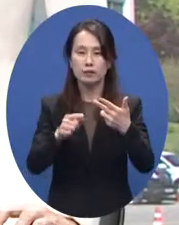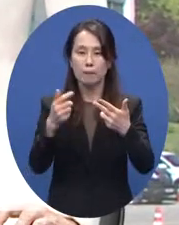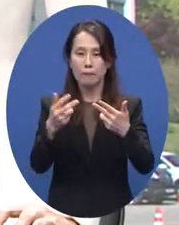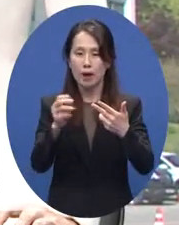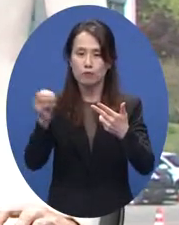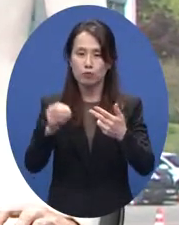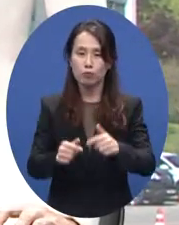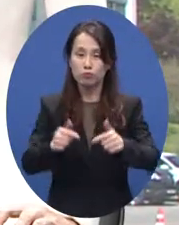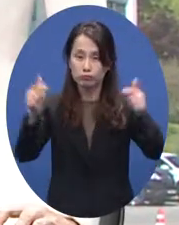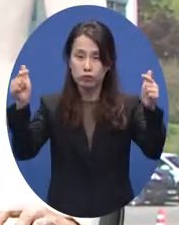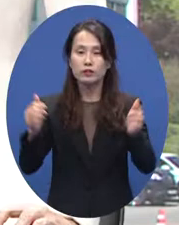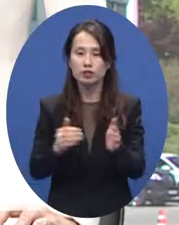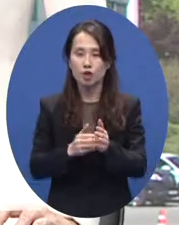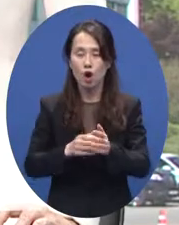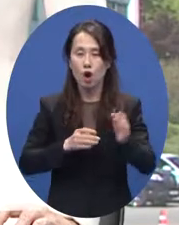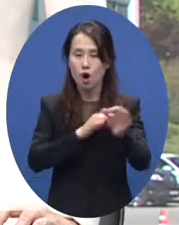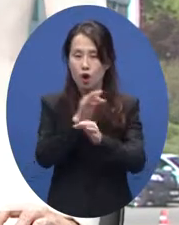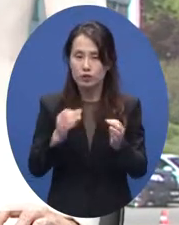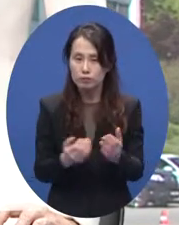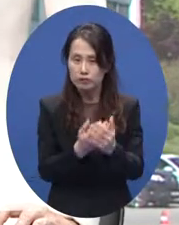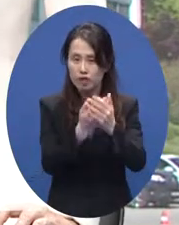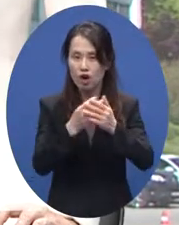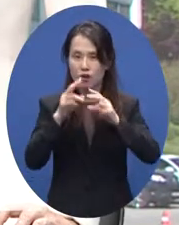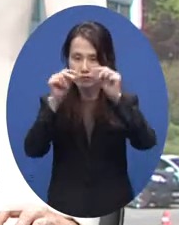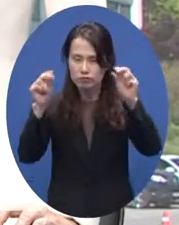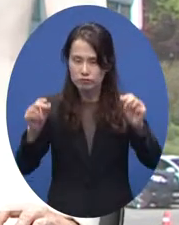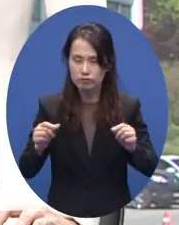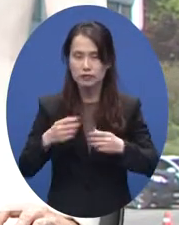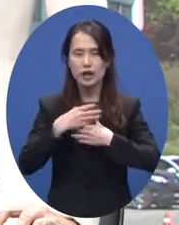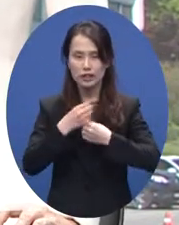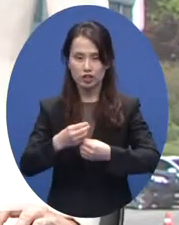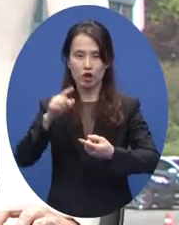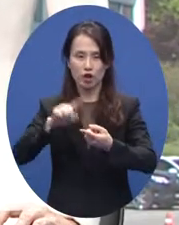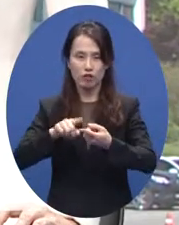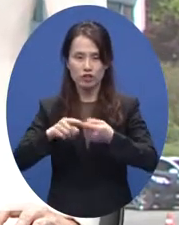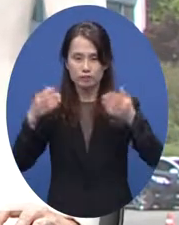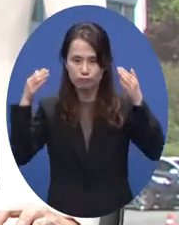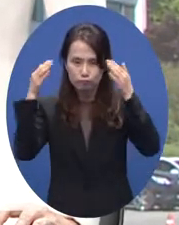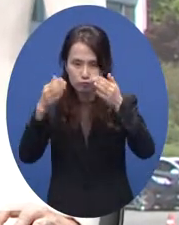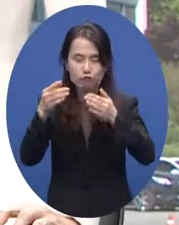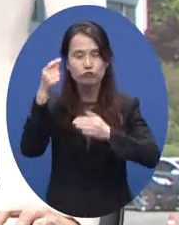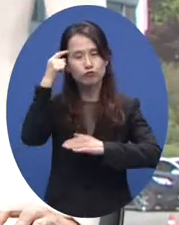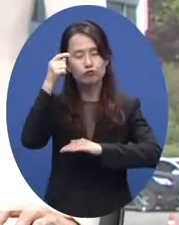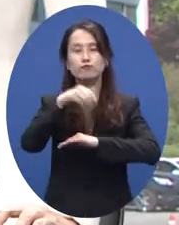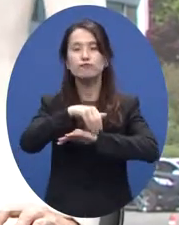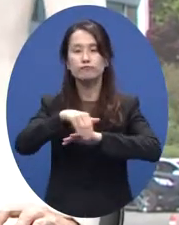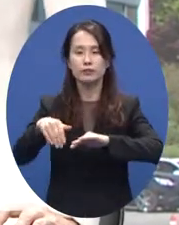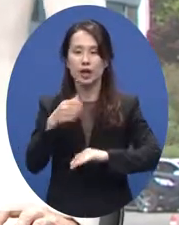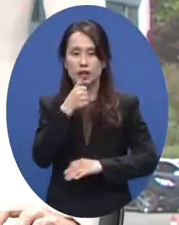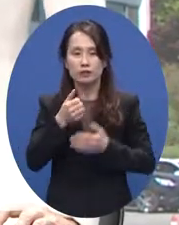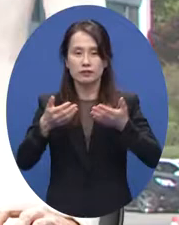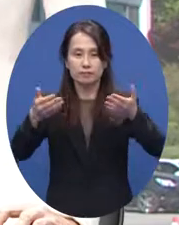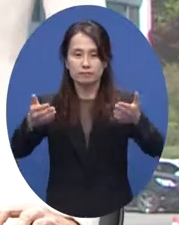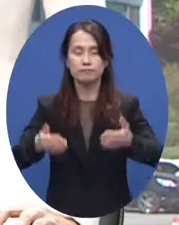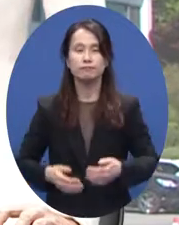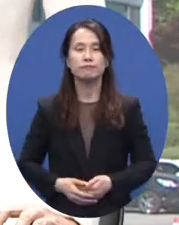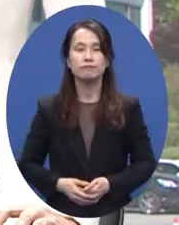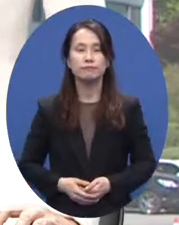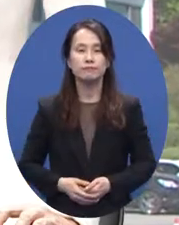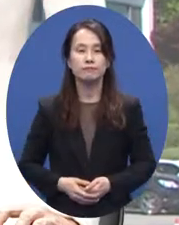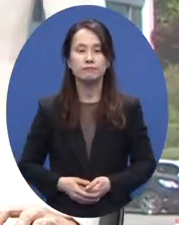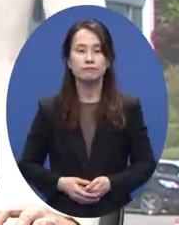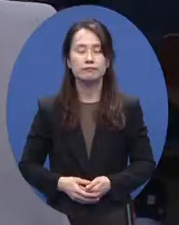규모로 경제 활성화, 미세먼지, 안전 분야 투자에 특히 역점을 뒀습니다. 자세한 내용 한선지 기자가